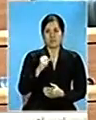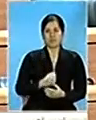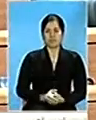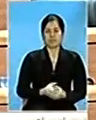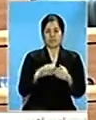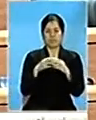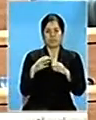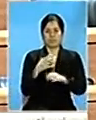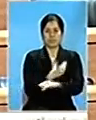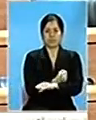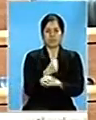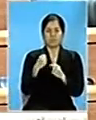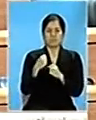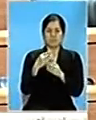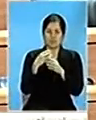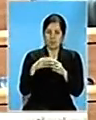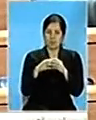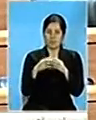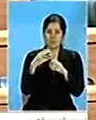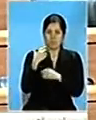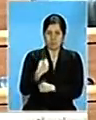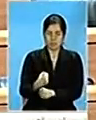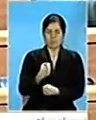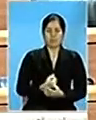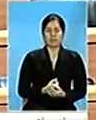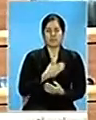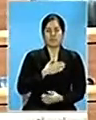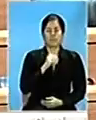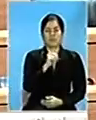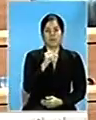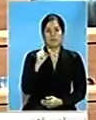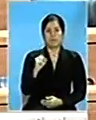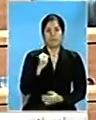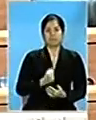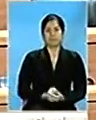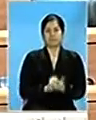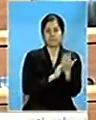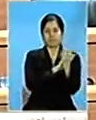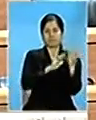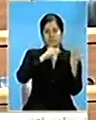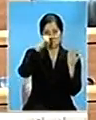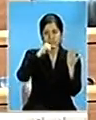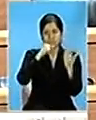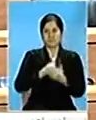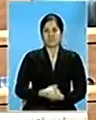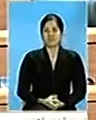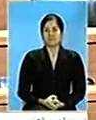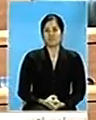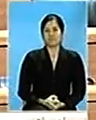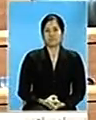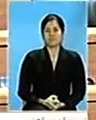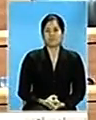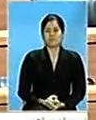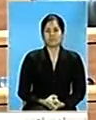ายชื่อพรรคประชาธิปัตย์ผมเป็นสมาชิกสภาผู้แทนราษฎรแห่งราชอาณาจักรไทยท่านประธ